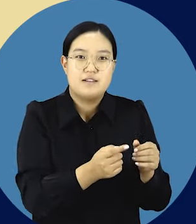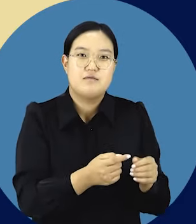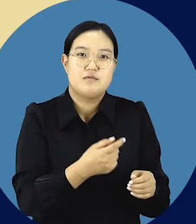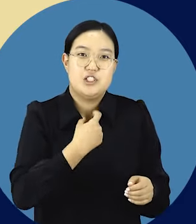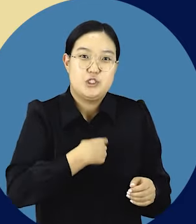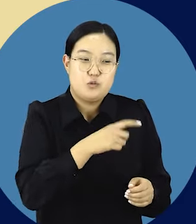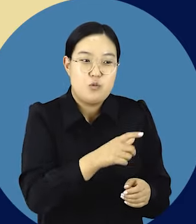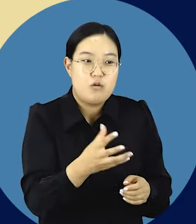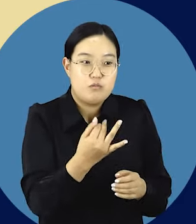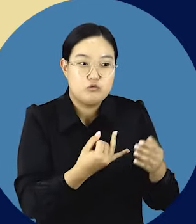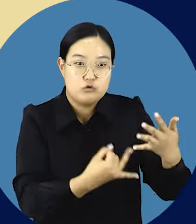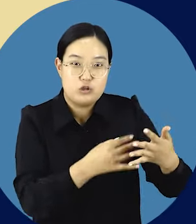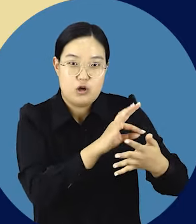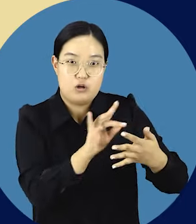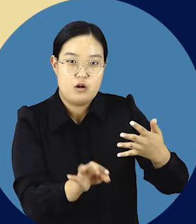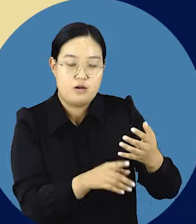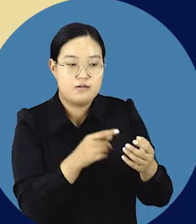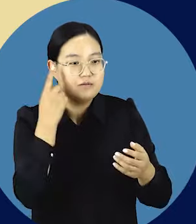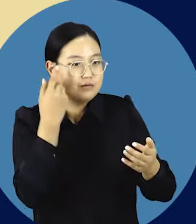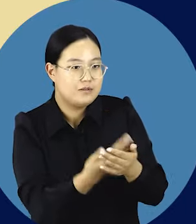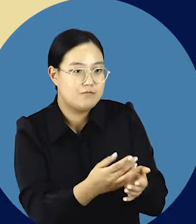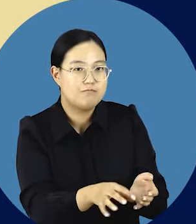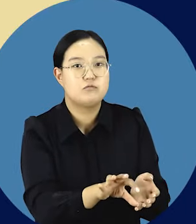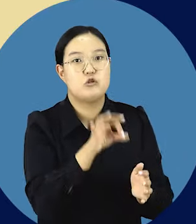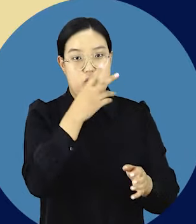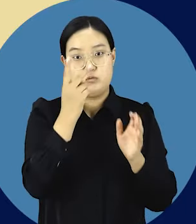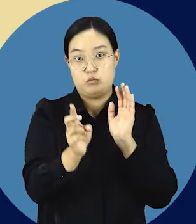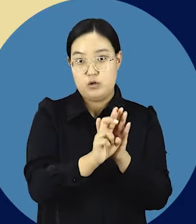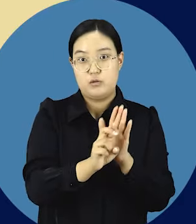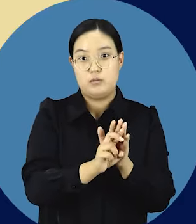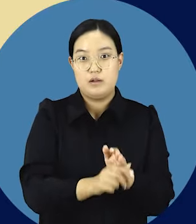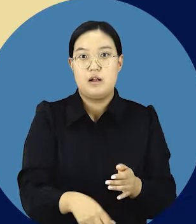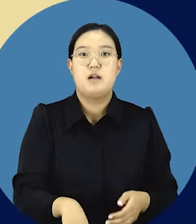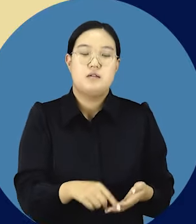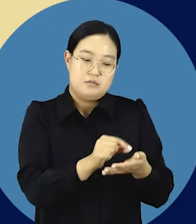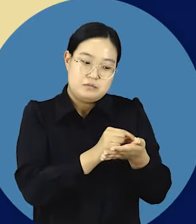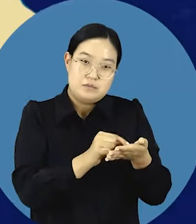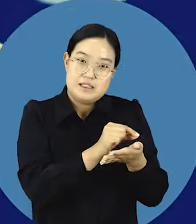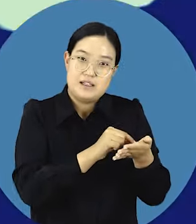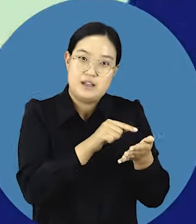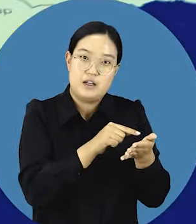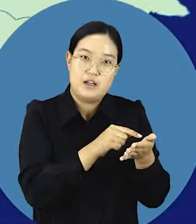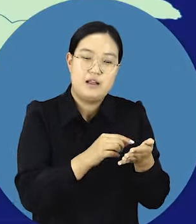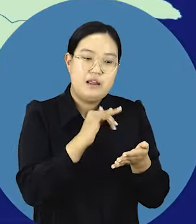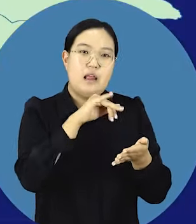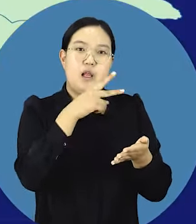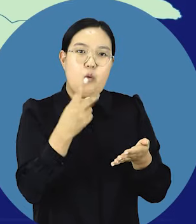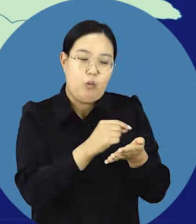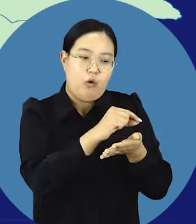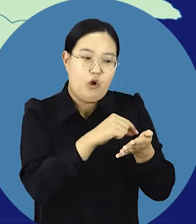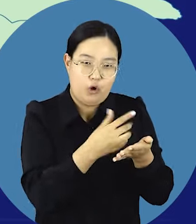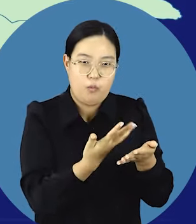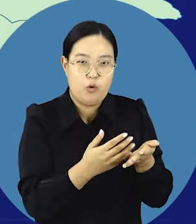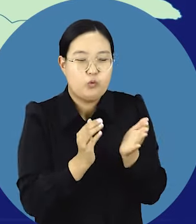нэр дэвшигчид саналаа өгнө. Илүү эсвэл дутуу дугуйлбал таны саналийн хуудас хүчингүй болно гэдгийг